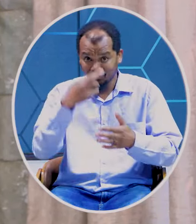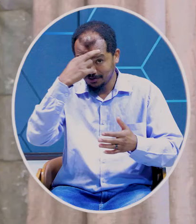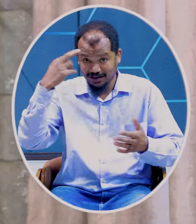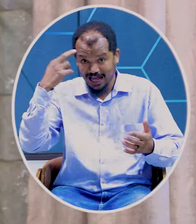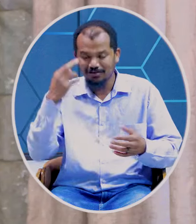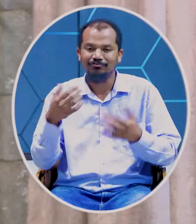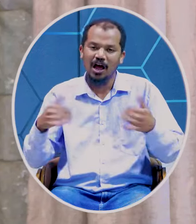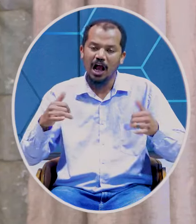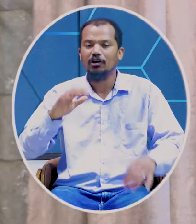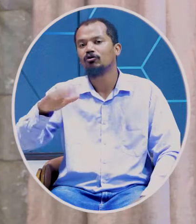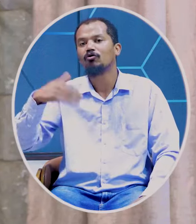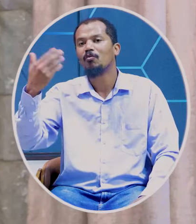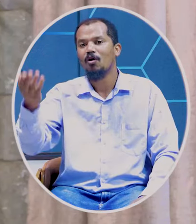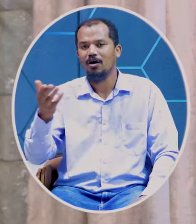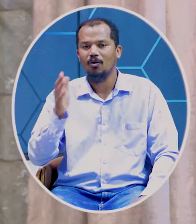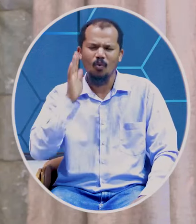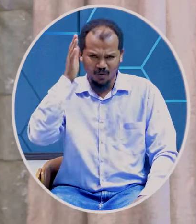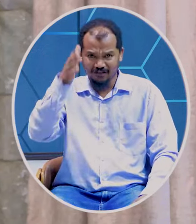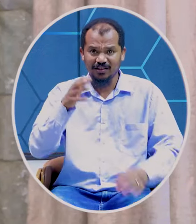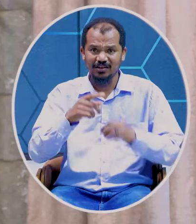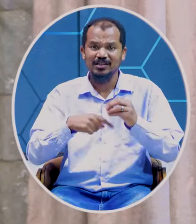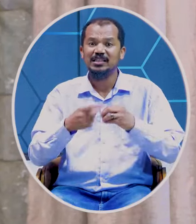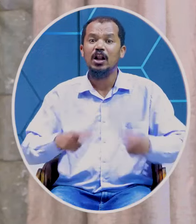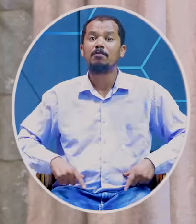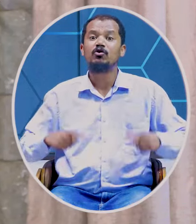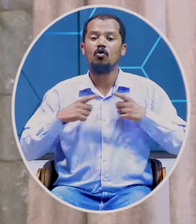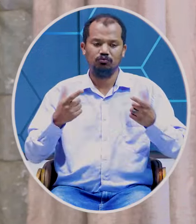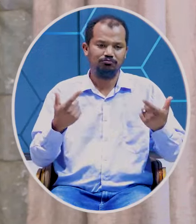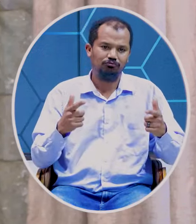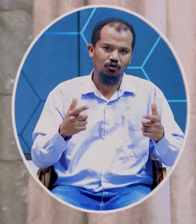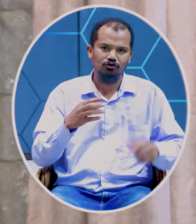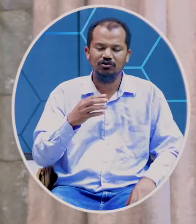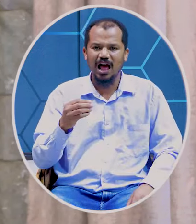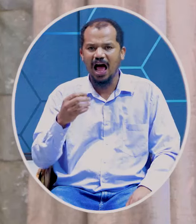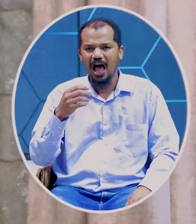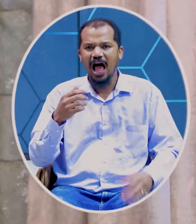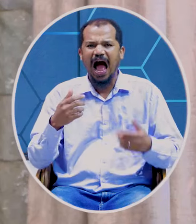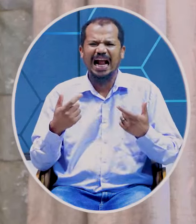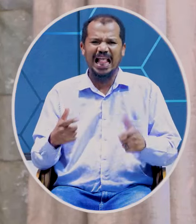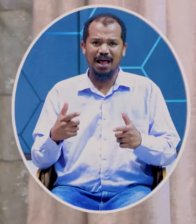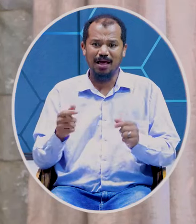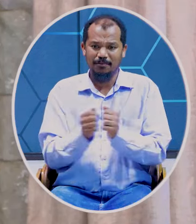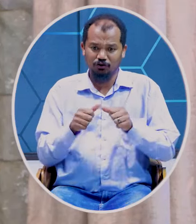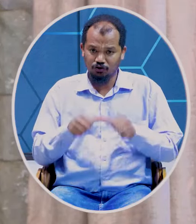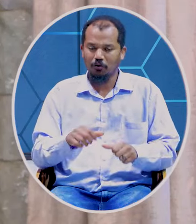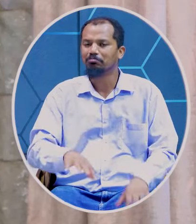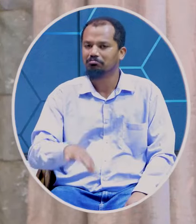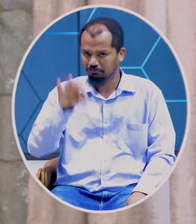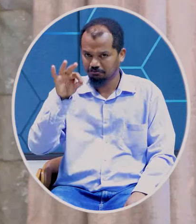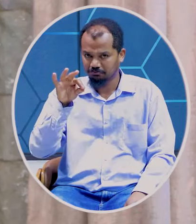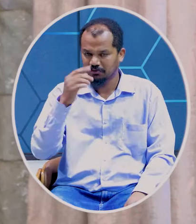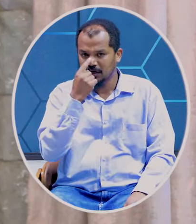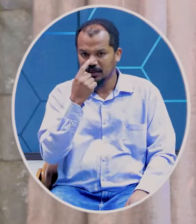ለደረሱበት ምክንያታቸውን ካጫወቱም በኋላ ወደፊት ስለሚኖሩ እድሎችና አጋጣሚዎችም አብረን ስንቆይ